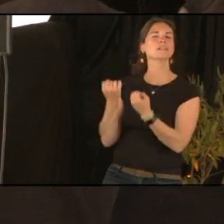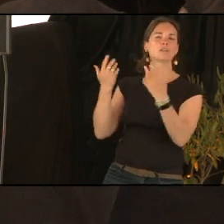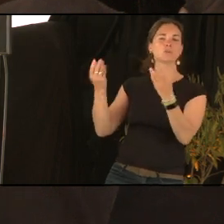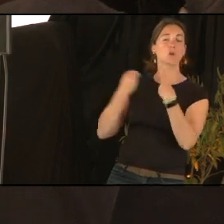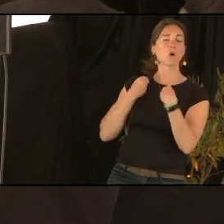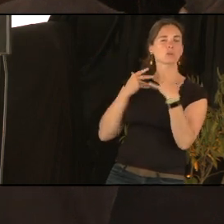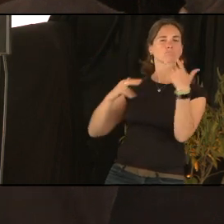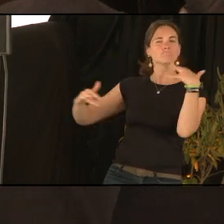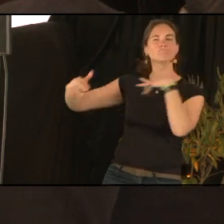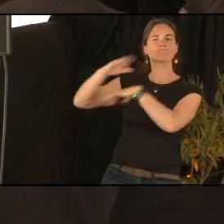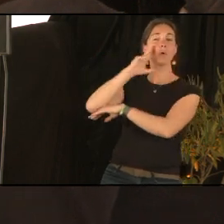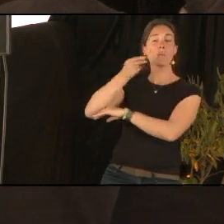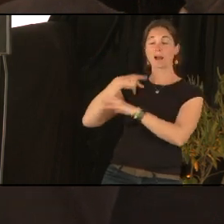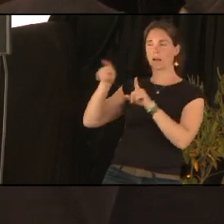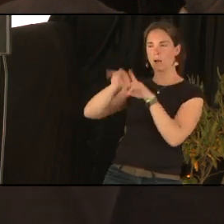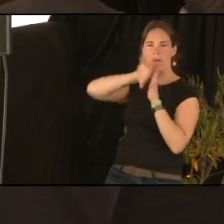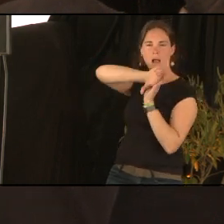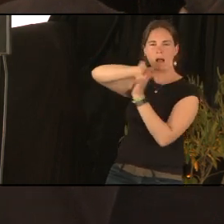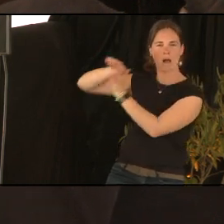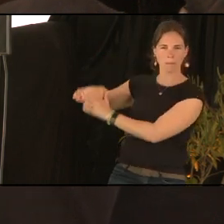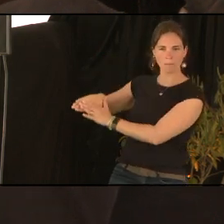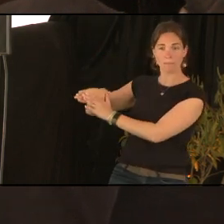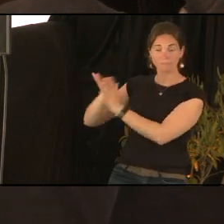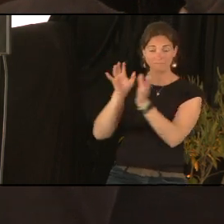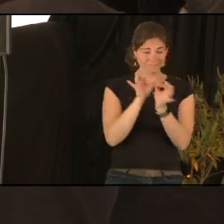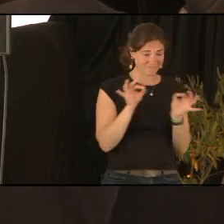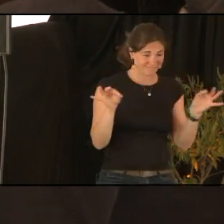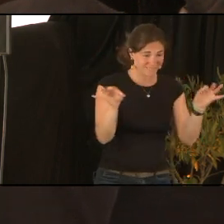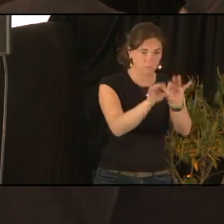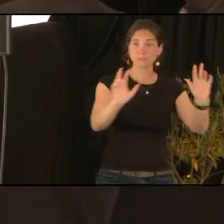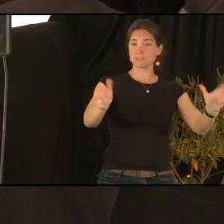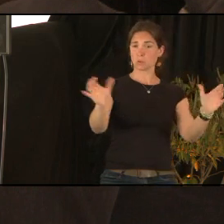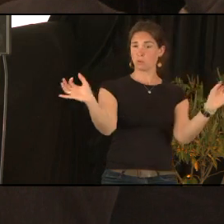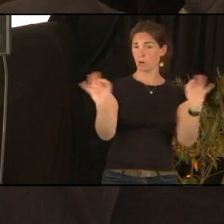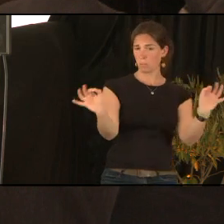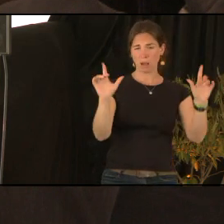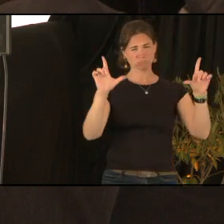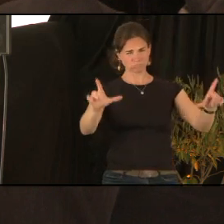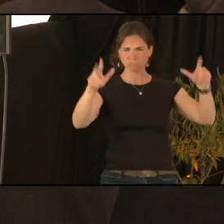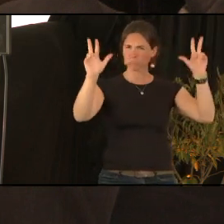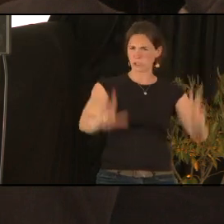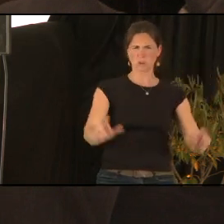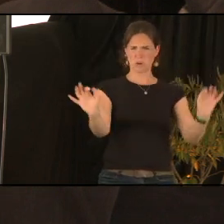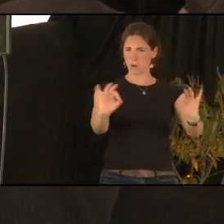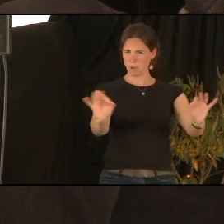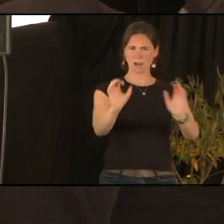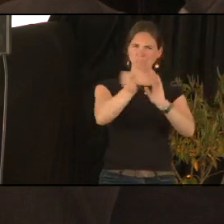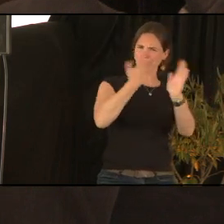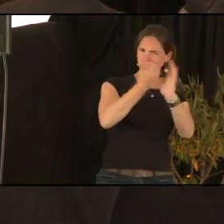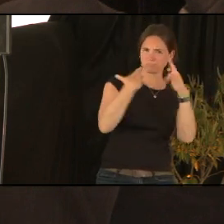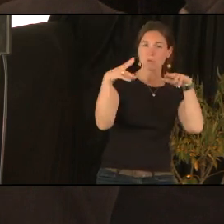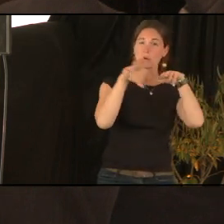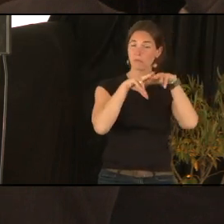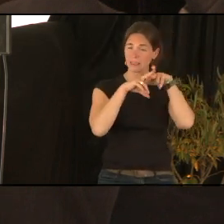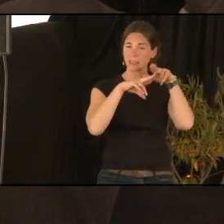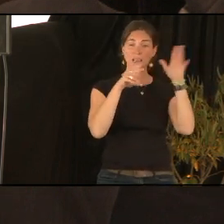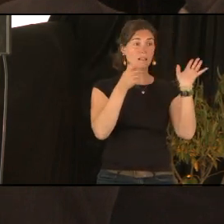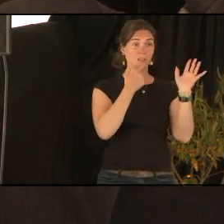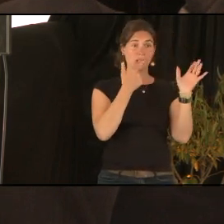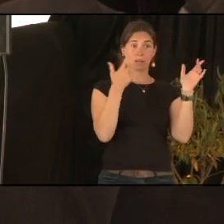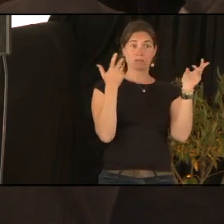dire, nous maintient humains. Et je voulais un lieu sans écran, sans médias, sans possibilité